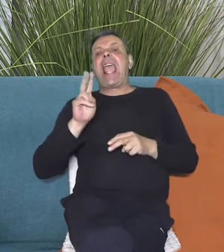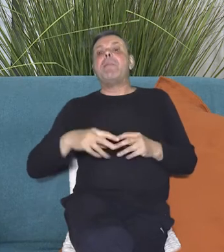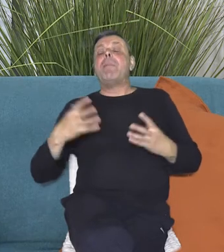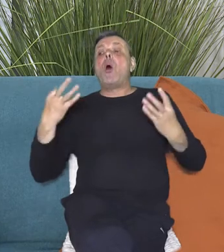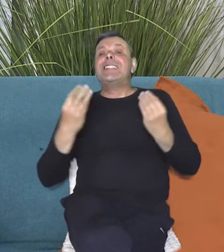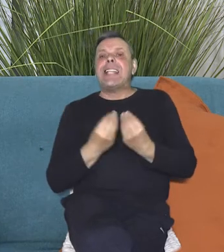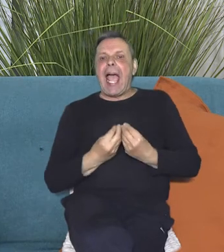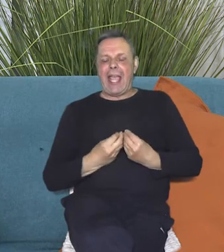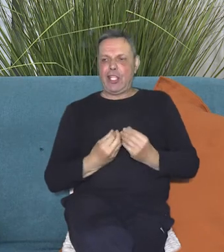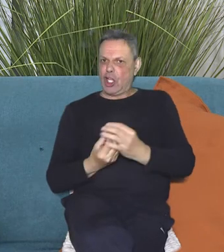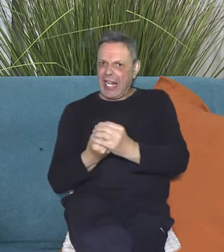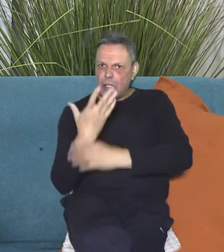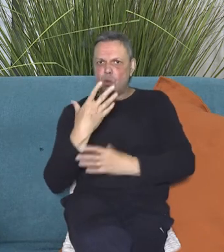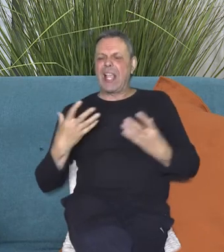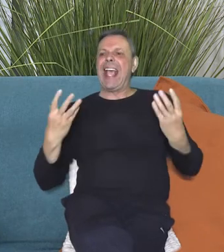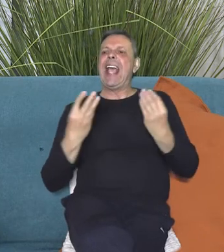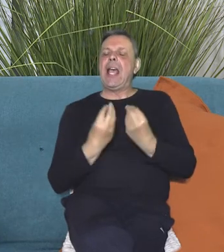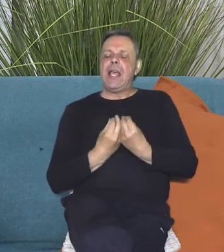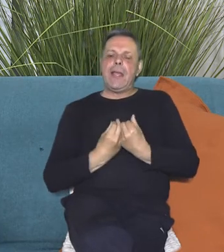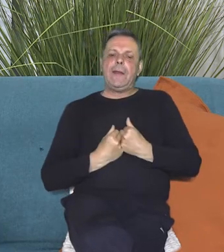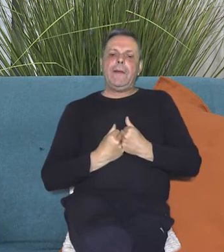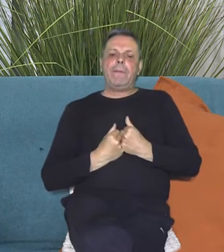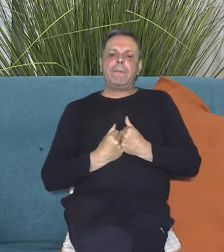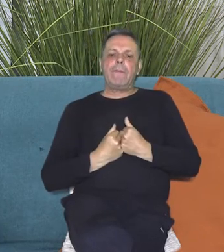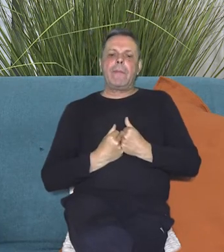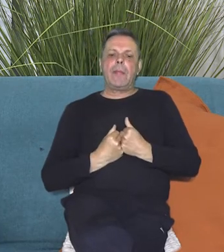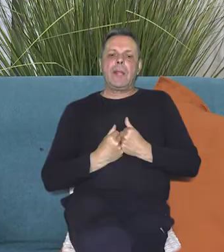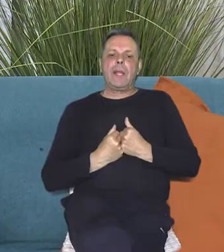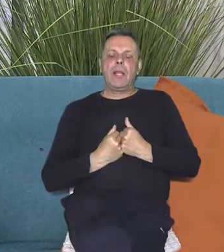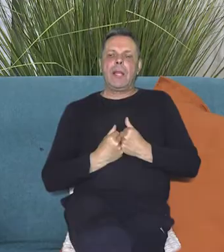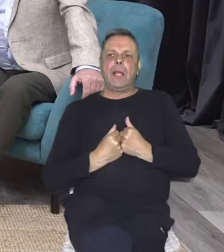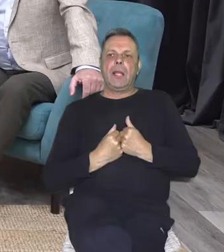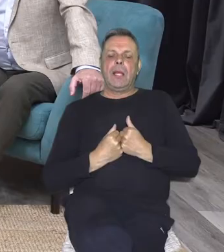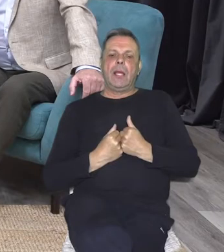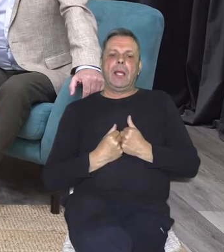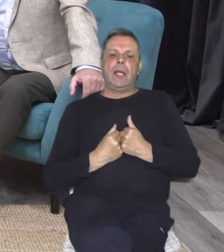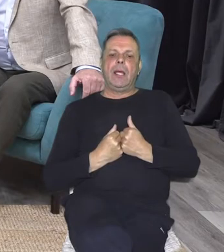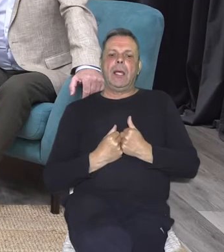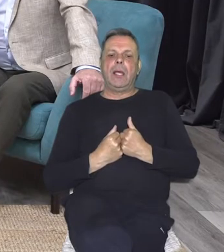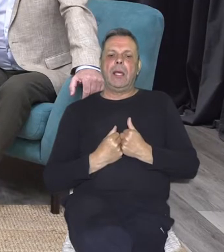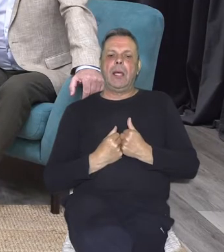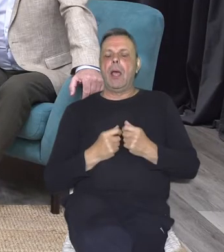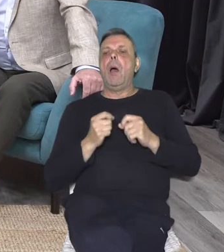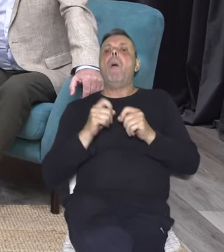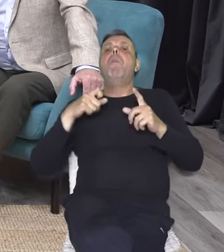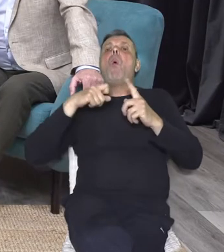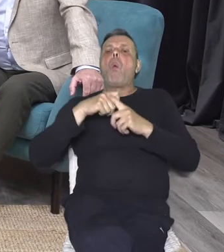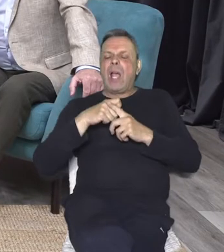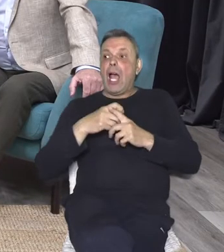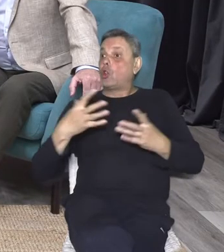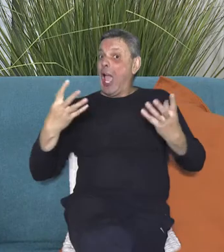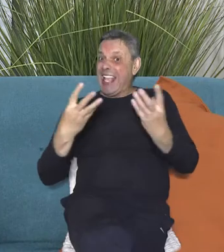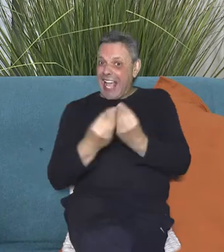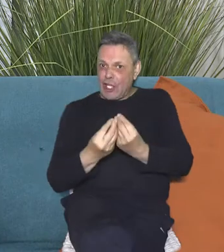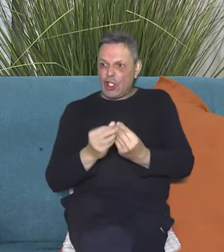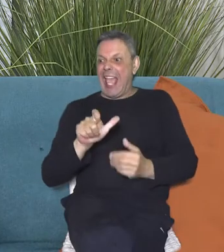stvari imamo zajedničke resurse, zajedničke kapacitete, možemo reći, dijelimo. Štrbački buk je zajednički